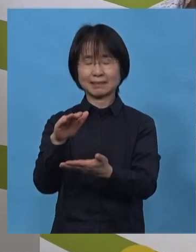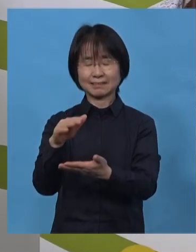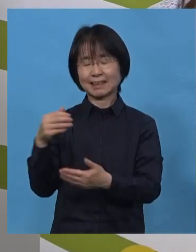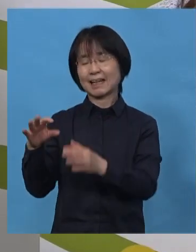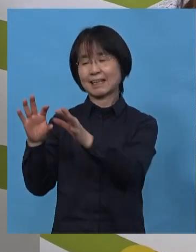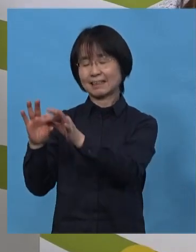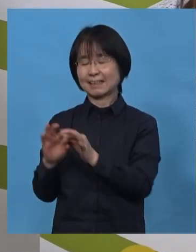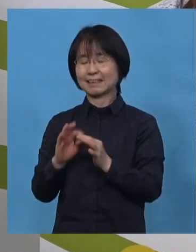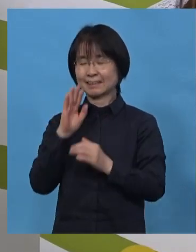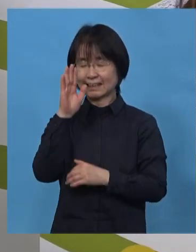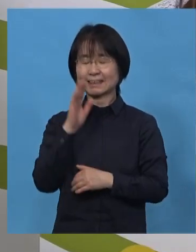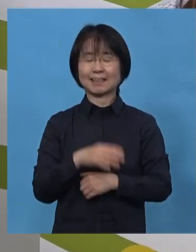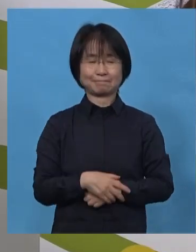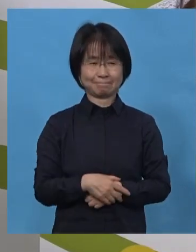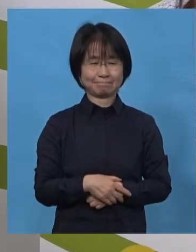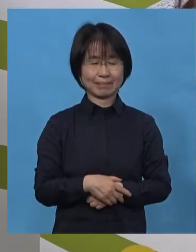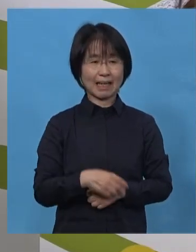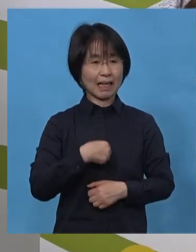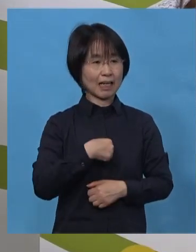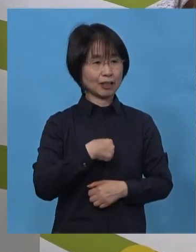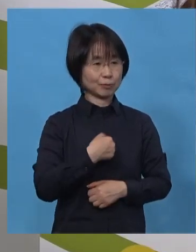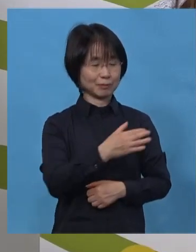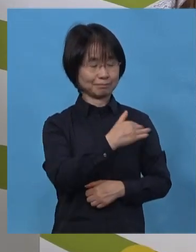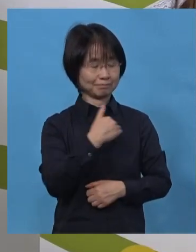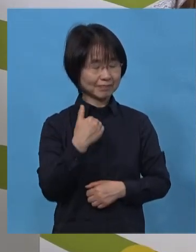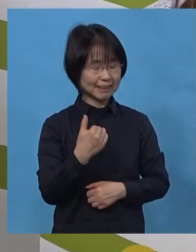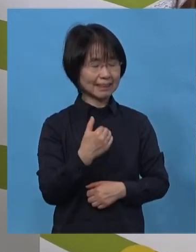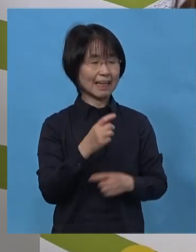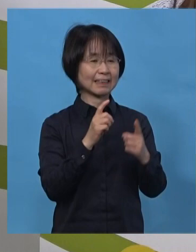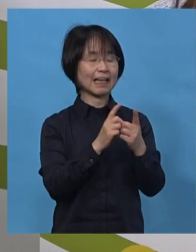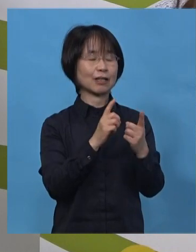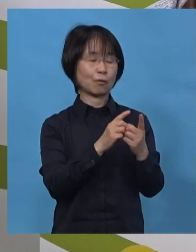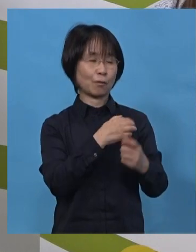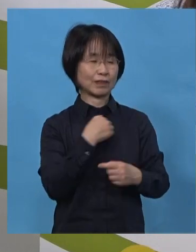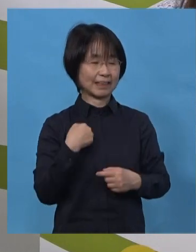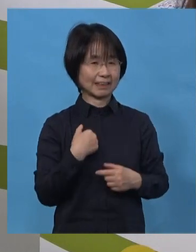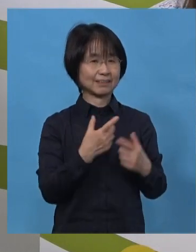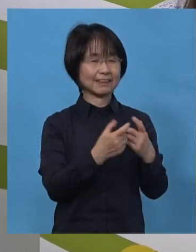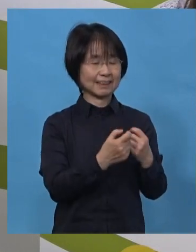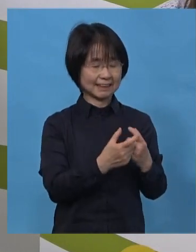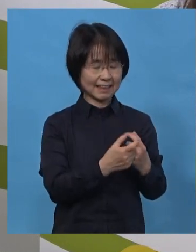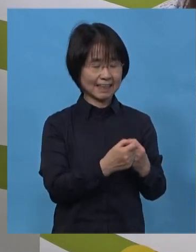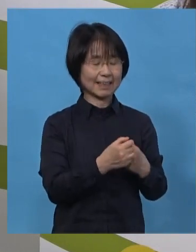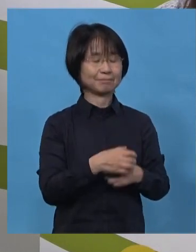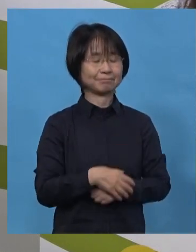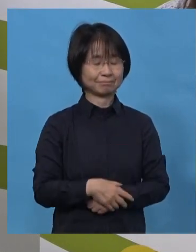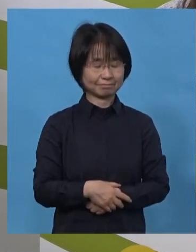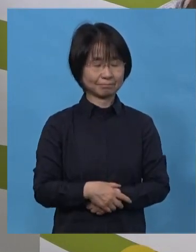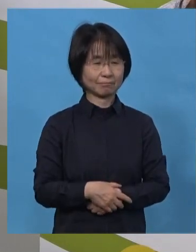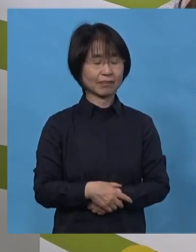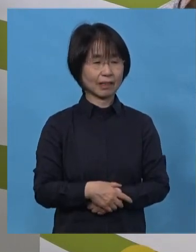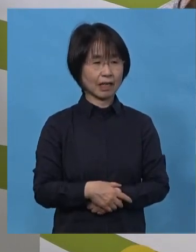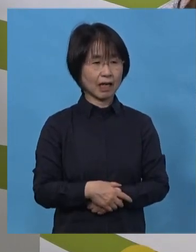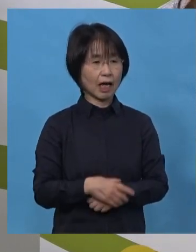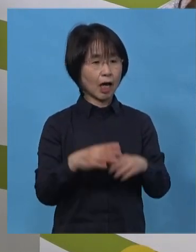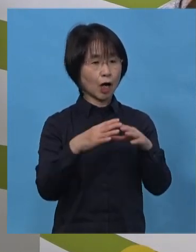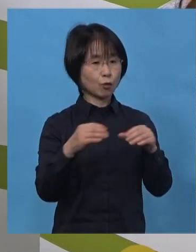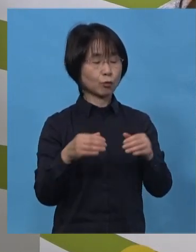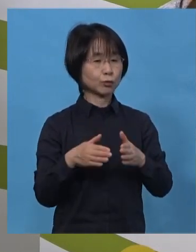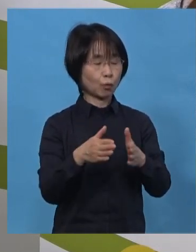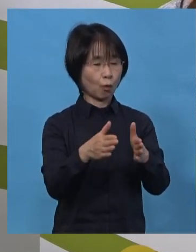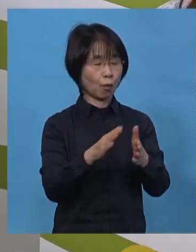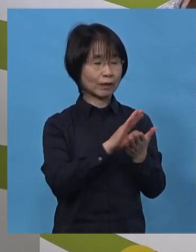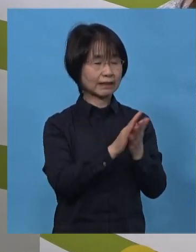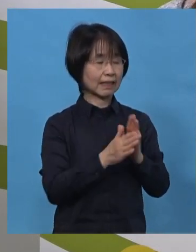た融雪剤を使って自分たちでも対応することができるということなんですねでは国道や